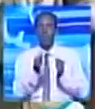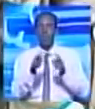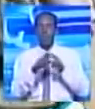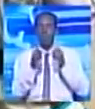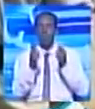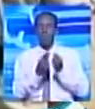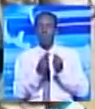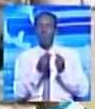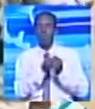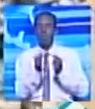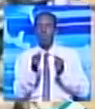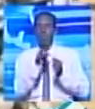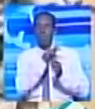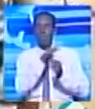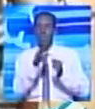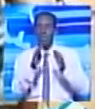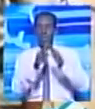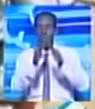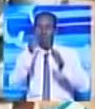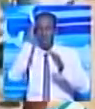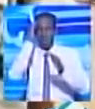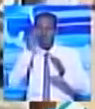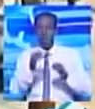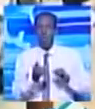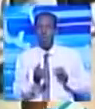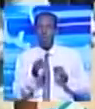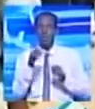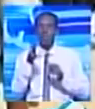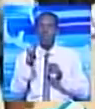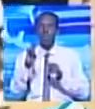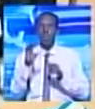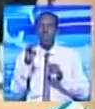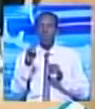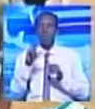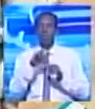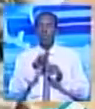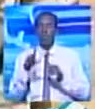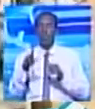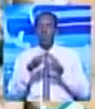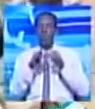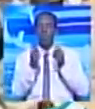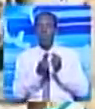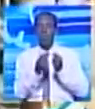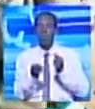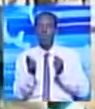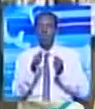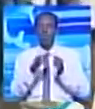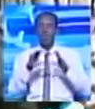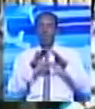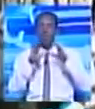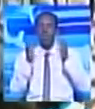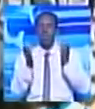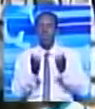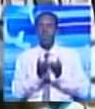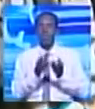Ariad, commandant de l'école militaire, président Goulet de Holhol. Puis le général Zakaria Cheikh Ibrahim a passé en revue les troupes dressées